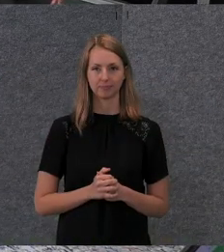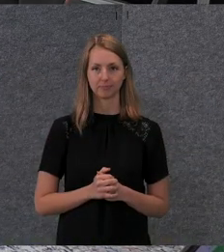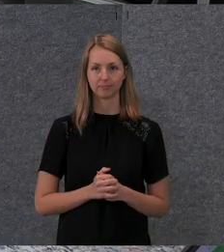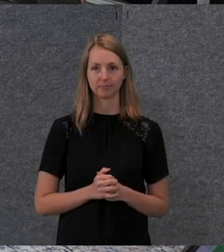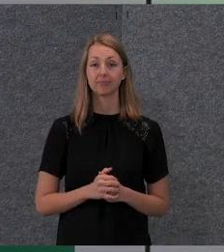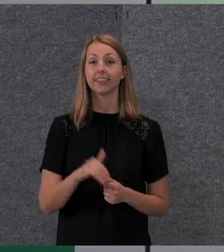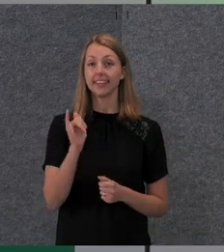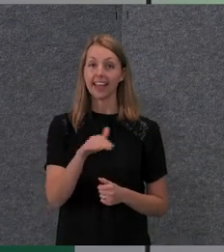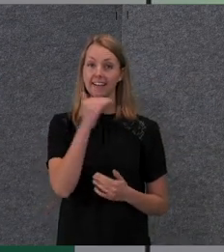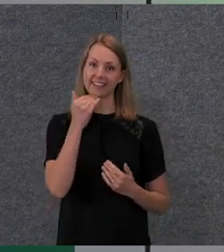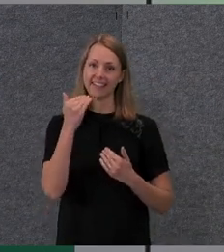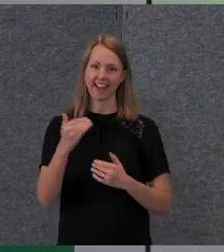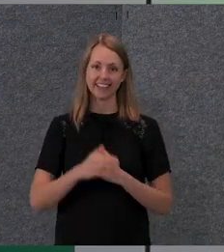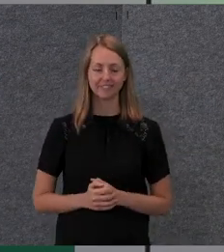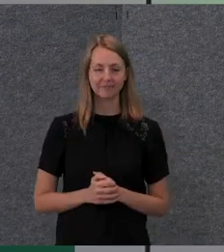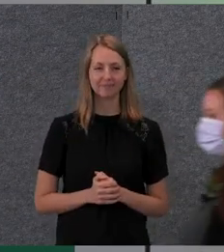Ja, und vielen Dank.